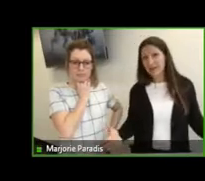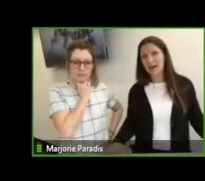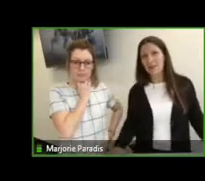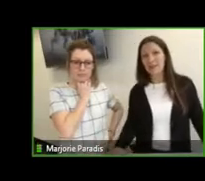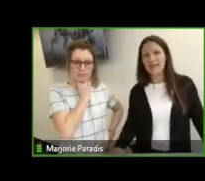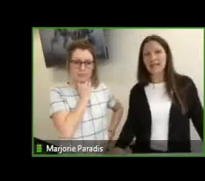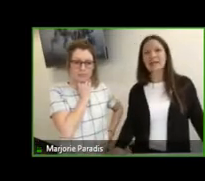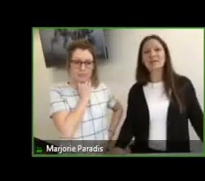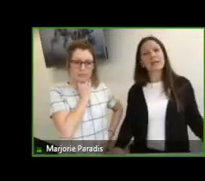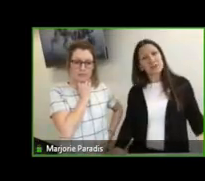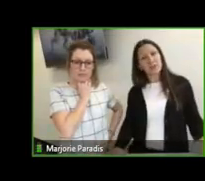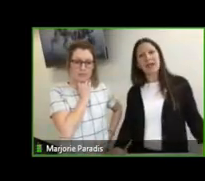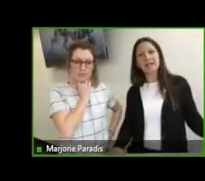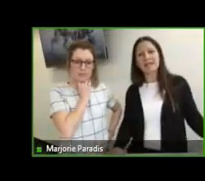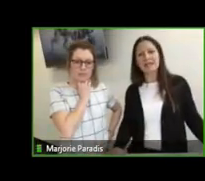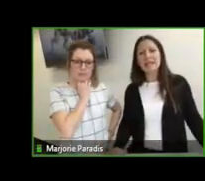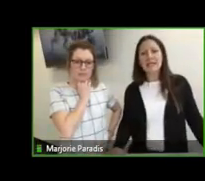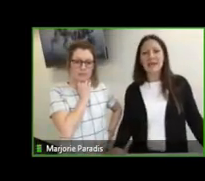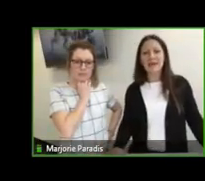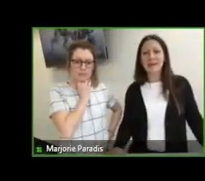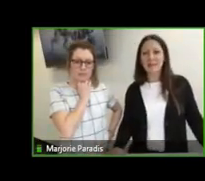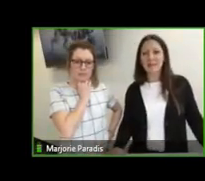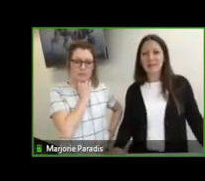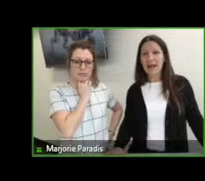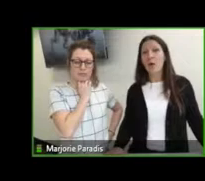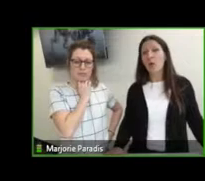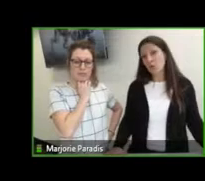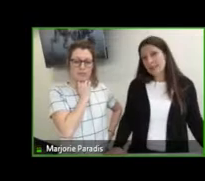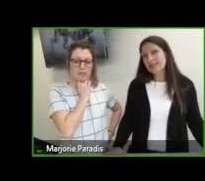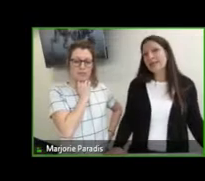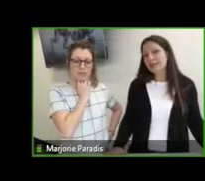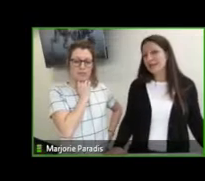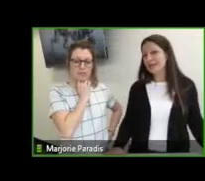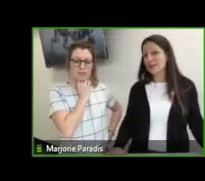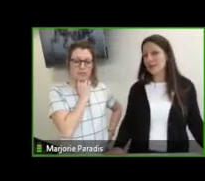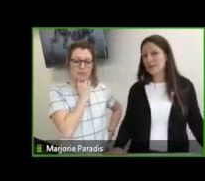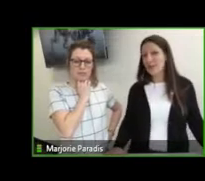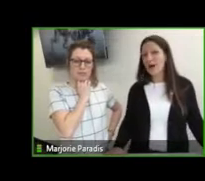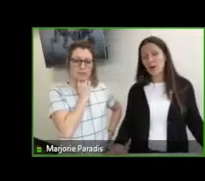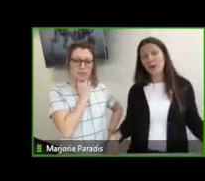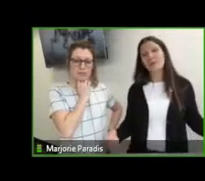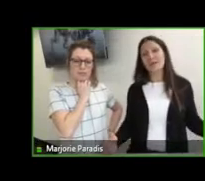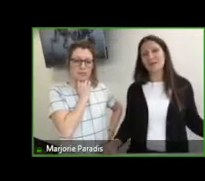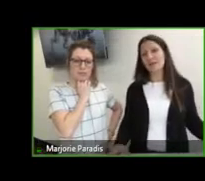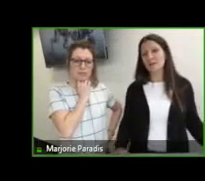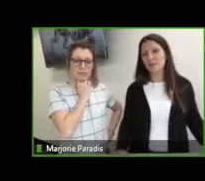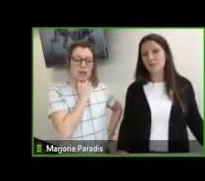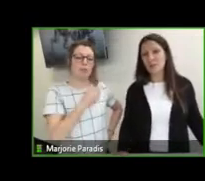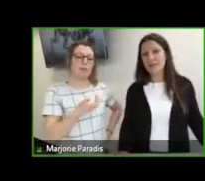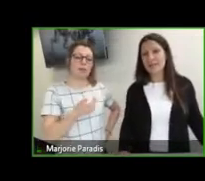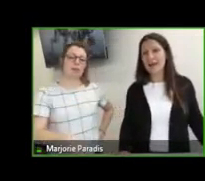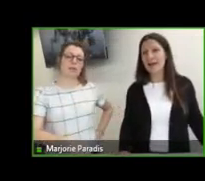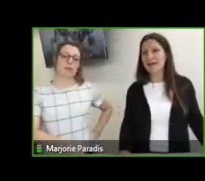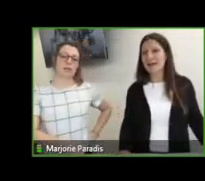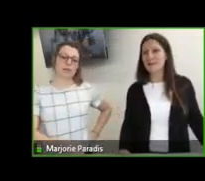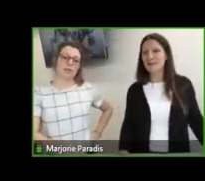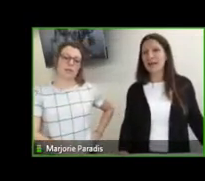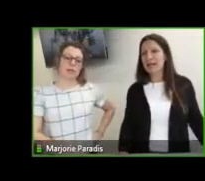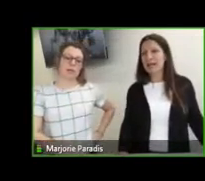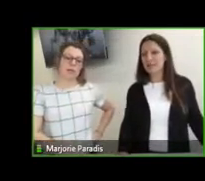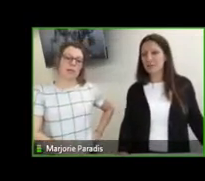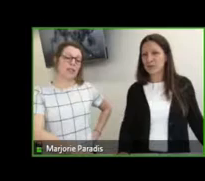historique est quand même intéressante. Puis les journalistes, ont aussi ce mandat et puis ils sont aussi très